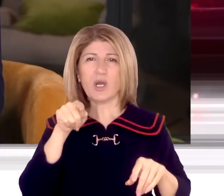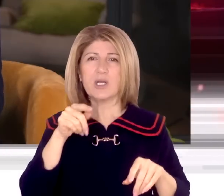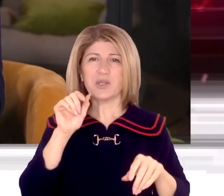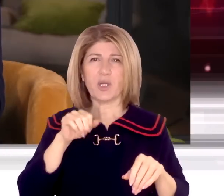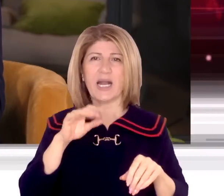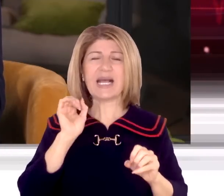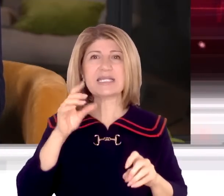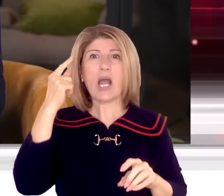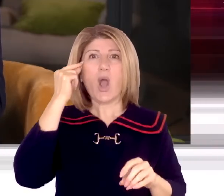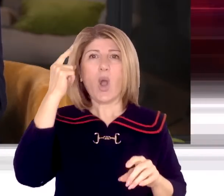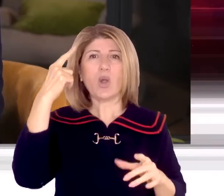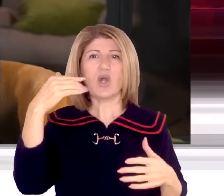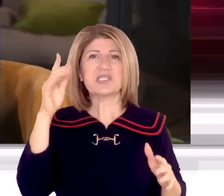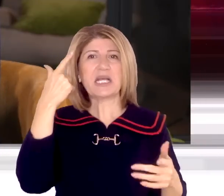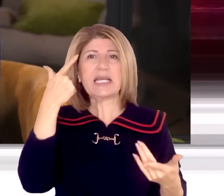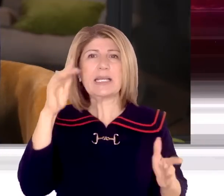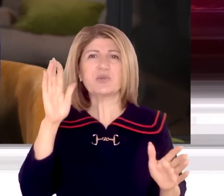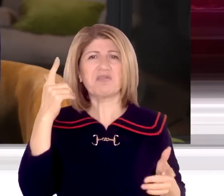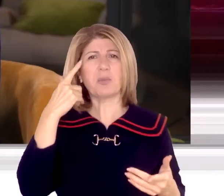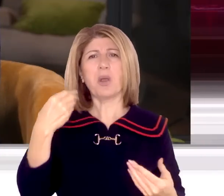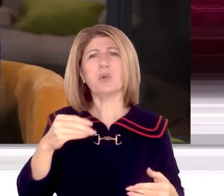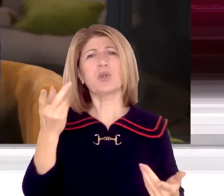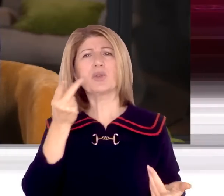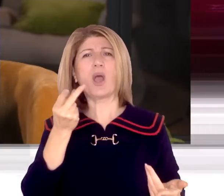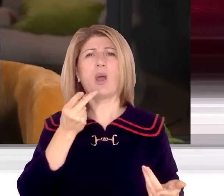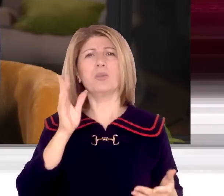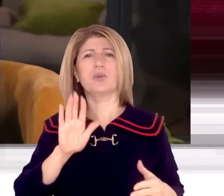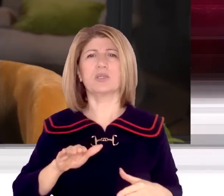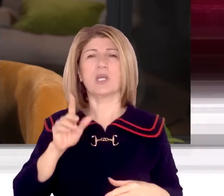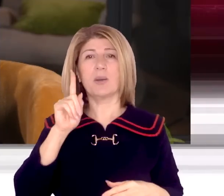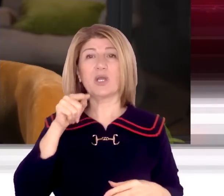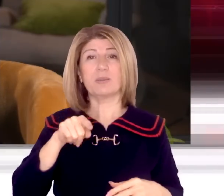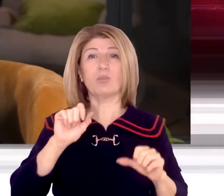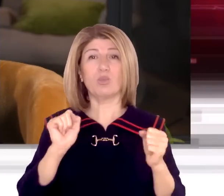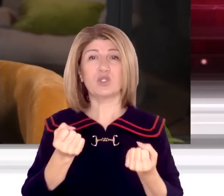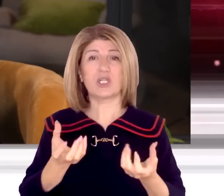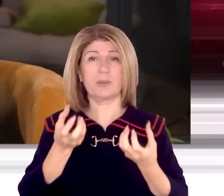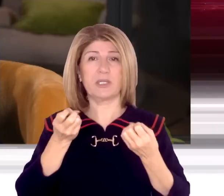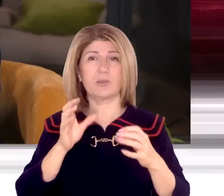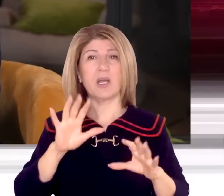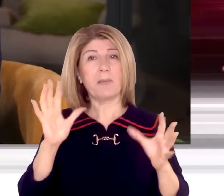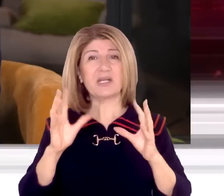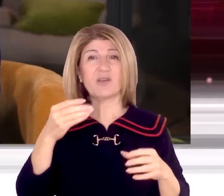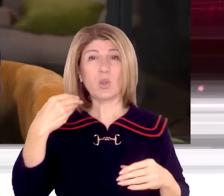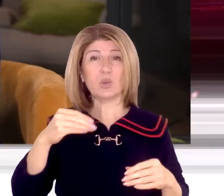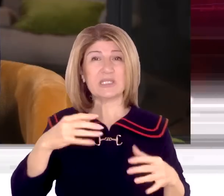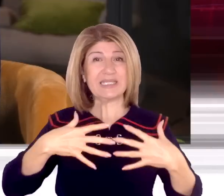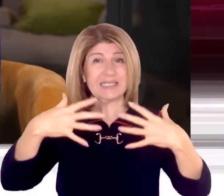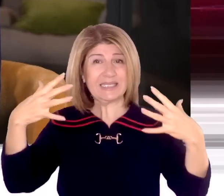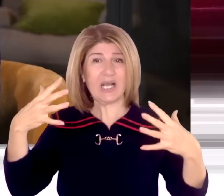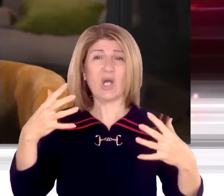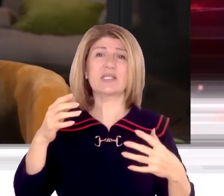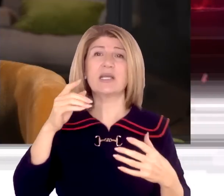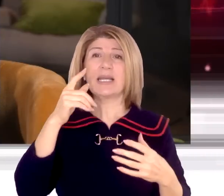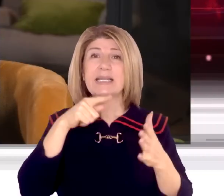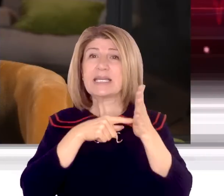مشکل شایعه، بیشتر زنایی که بهش مبتلا هستن اصلا بهش آگاه نیستن و حتی خیلی وقتا فکر میکنن پریودشون طبیعیه و این